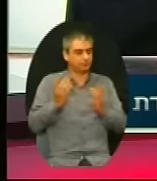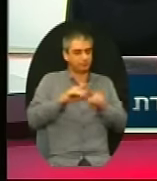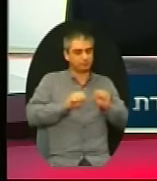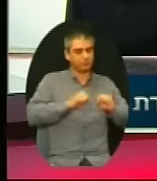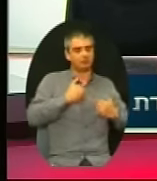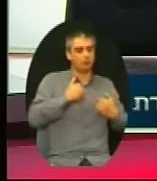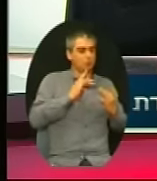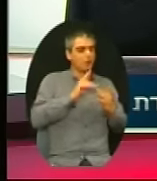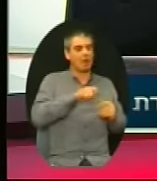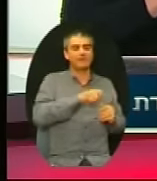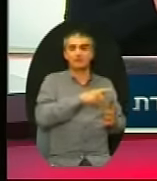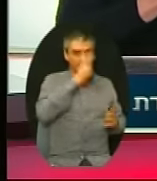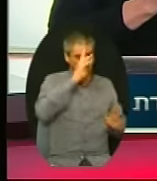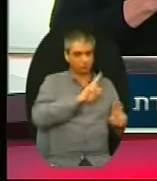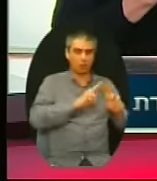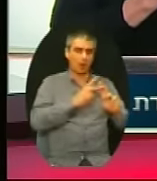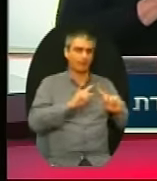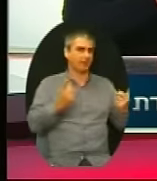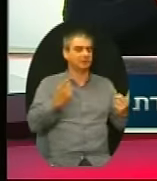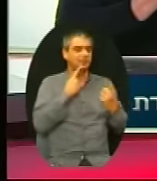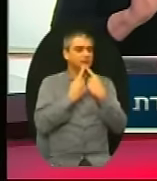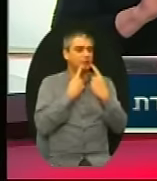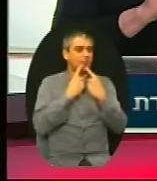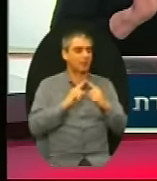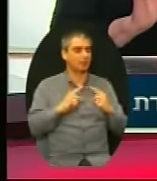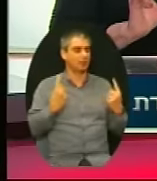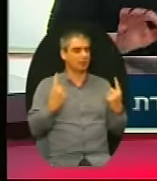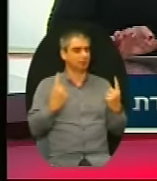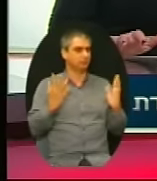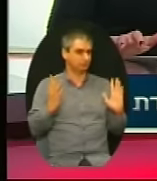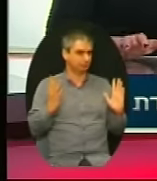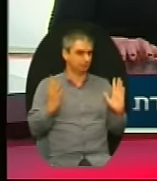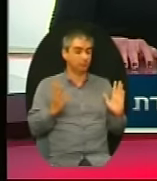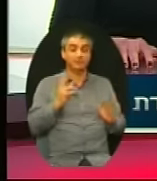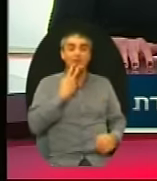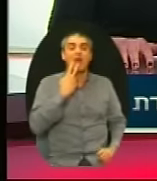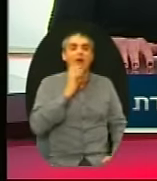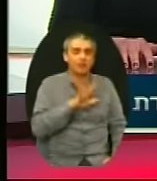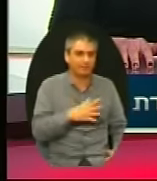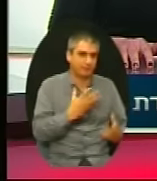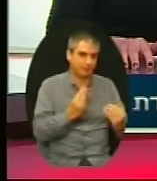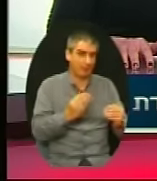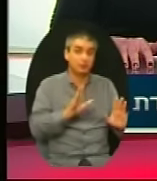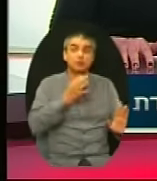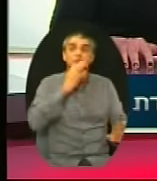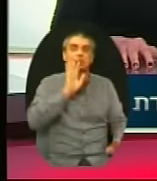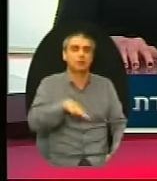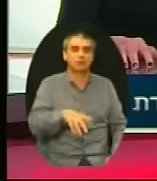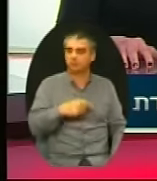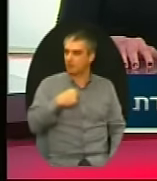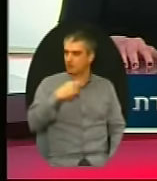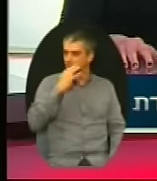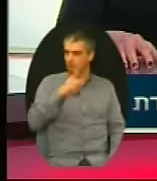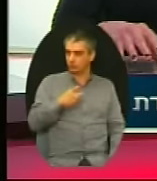שלי מול חברי כנסת מהליכוד, זה עולם אחר, זה מסע ומתן אחר ושונה לגמרי, ועדיף בהרבה. חד משמעית. ואני